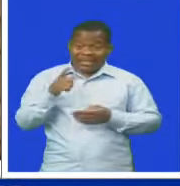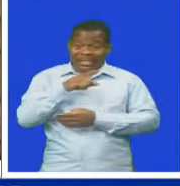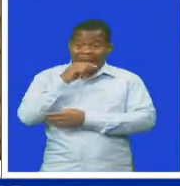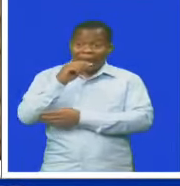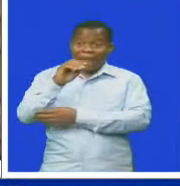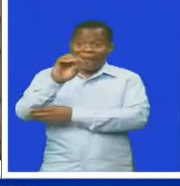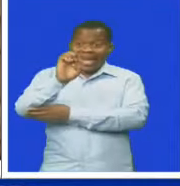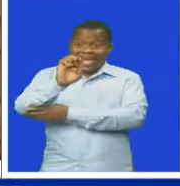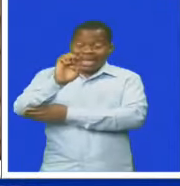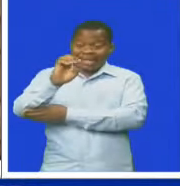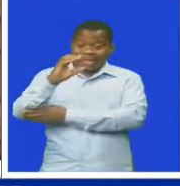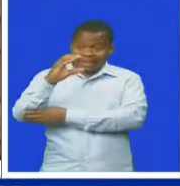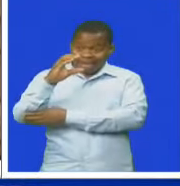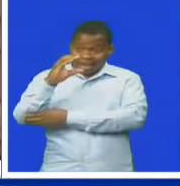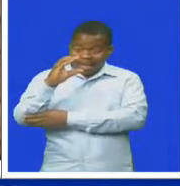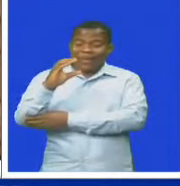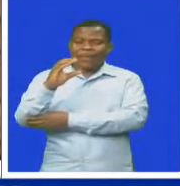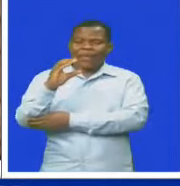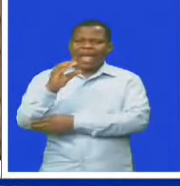na apply